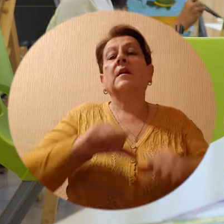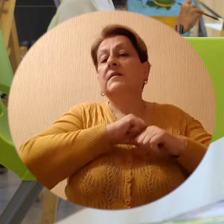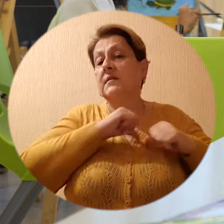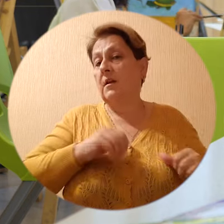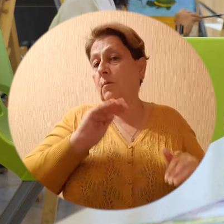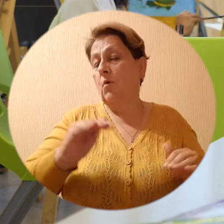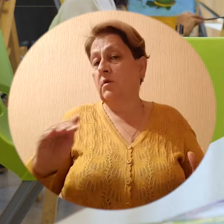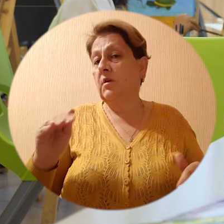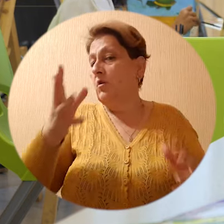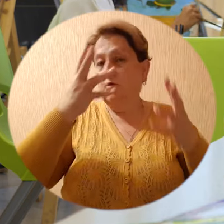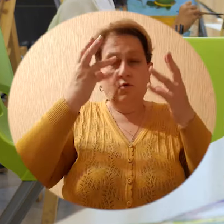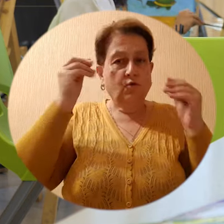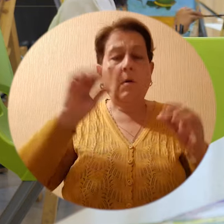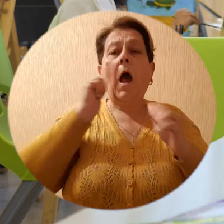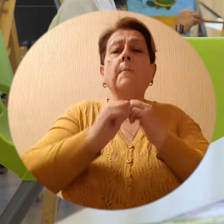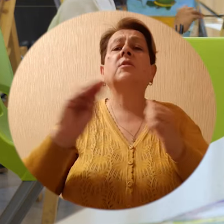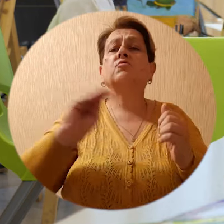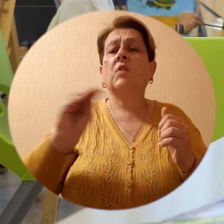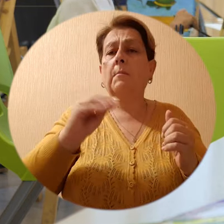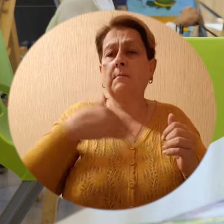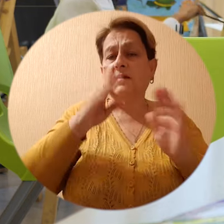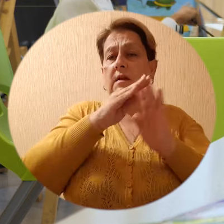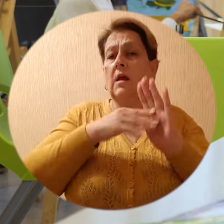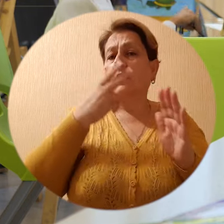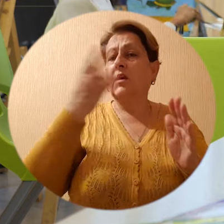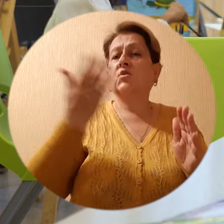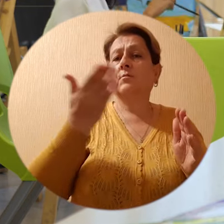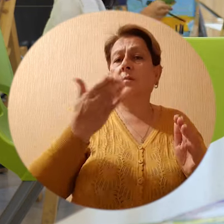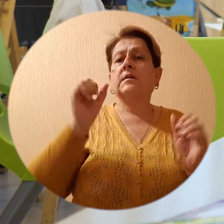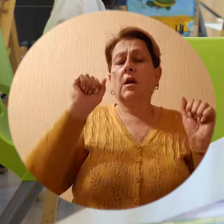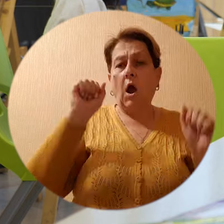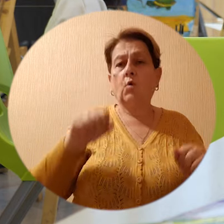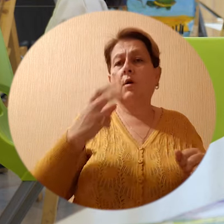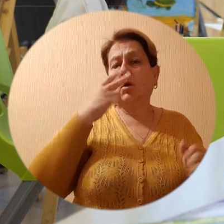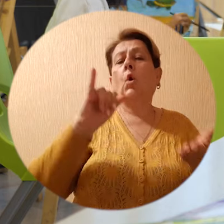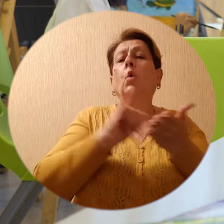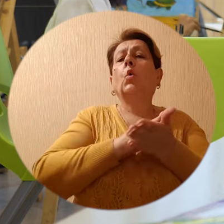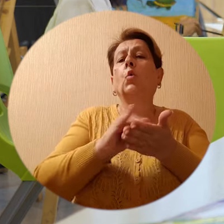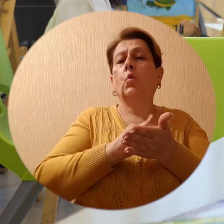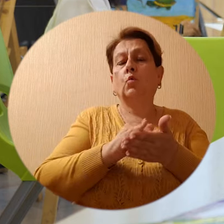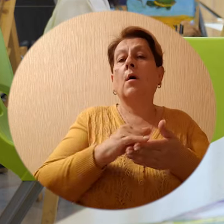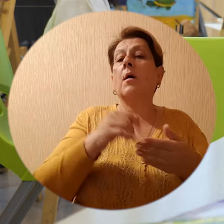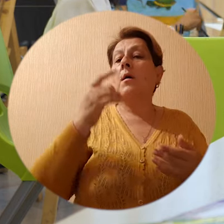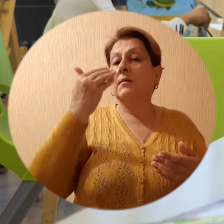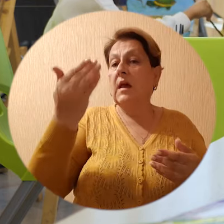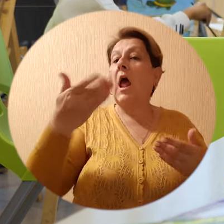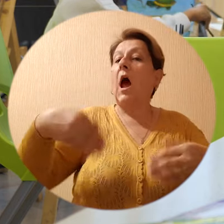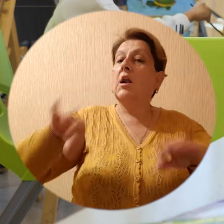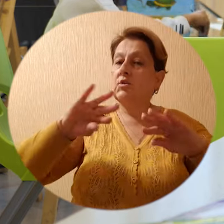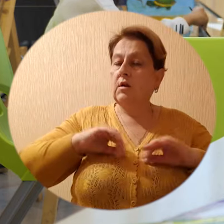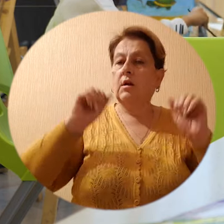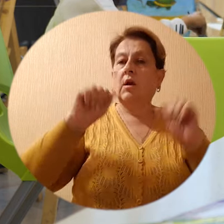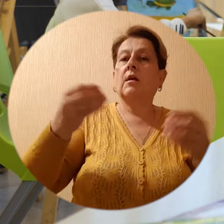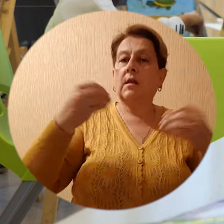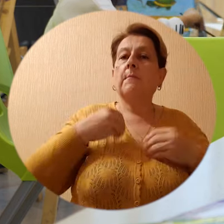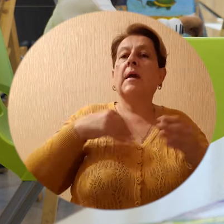Սիրելի փոքրիկներ, իսկ դուք չմոռանաք ամեն շաբաթ հետևել մեր ծրագրերին, ինչպես նաև կարող եք դիտել YouTube-ում։ Նաև ձեր առաջարկները կարող